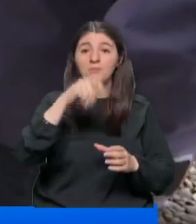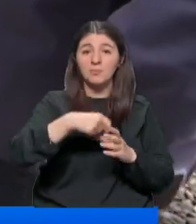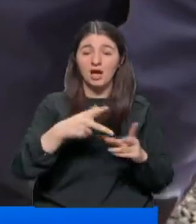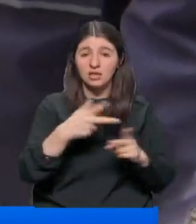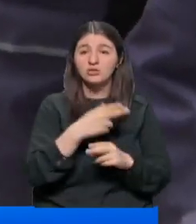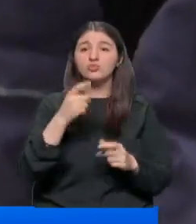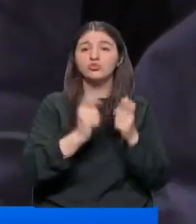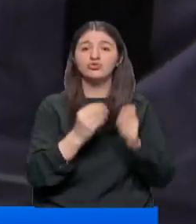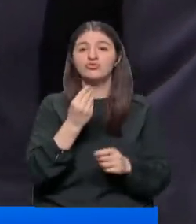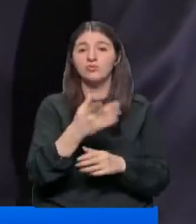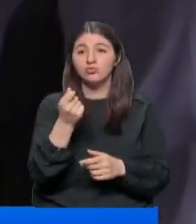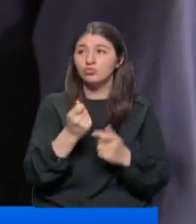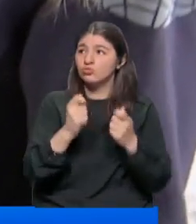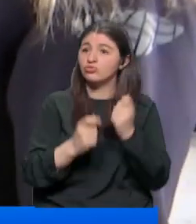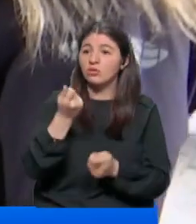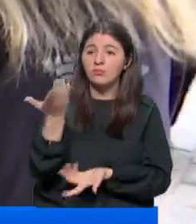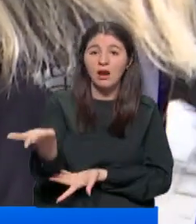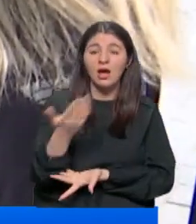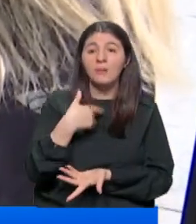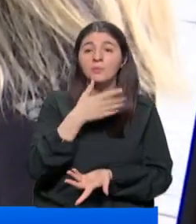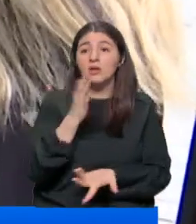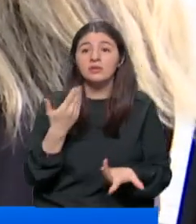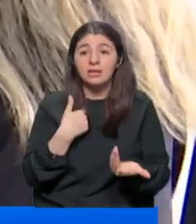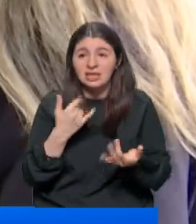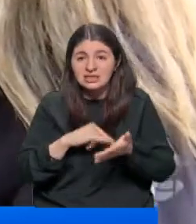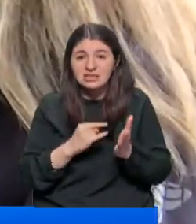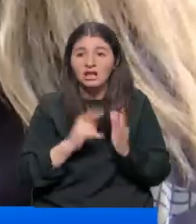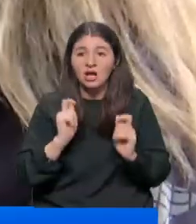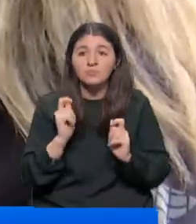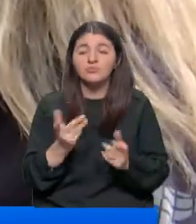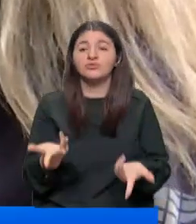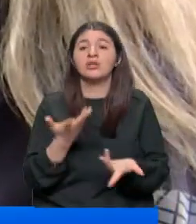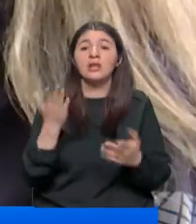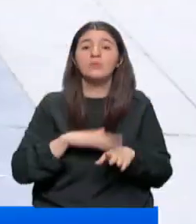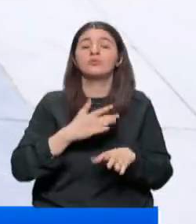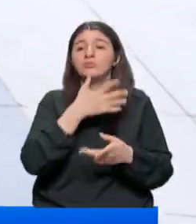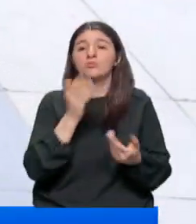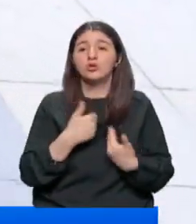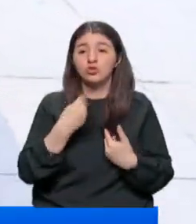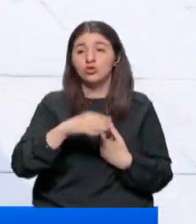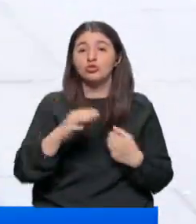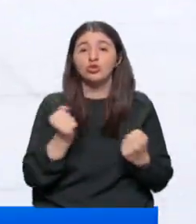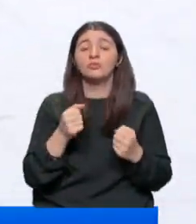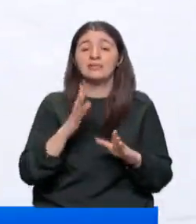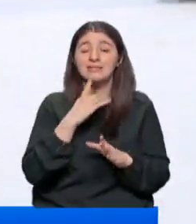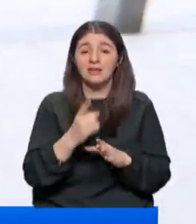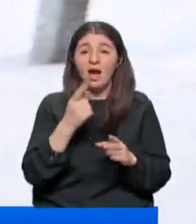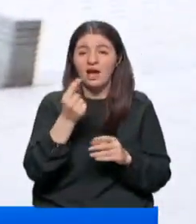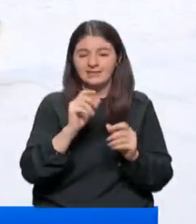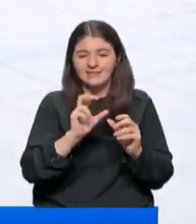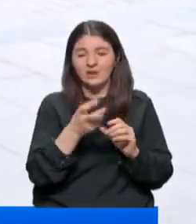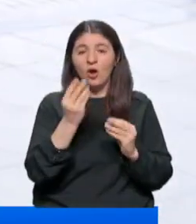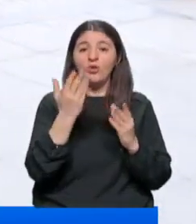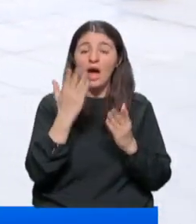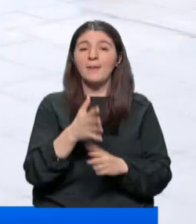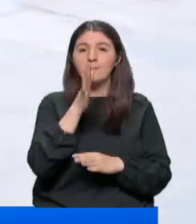Süt ne kadar oldu? Yani bilmiyorum artık nereden kısacağız, nereden ne yapacağız bilemiyoruz. Çocuklar üşümesin diye az yaktı.